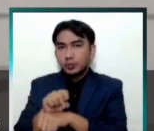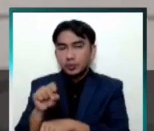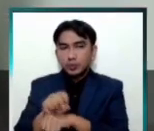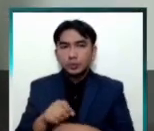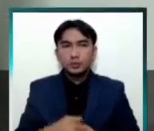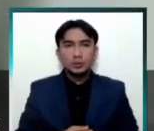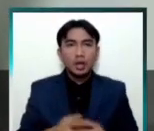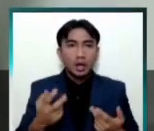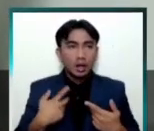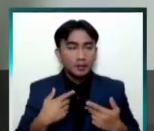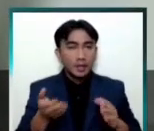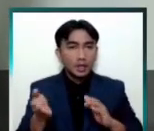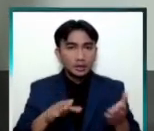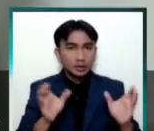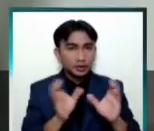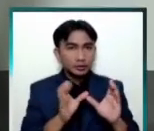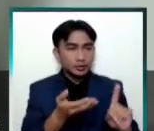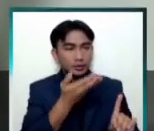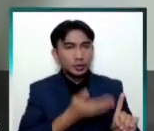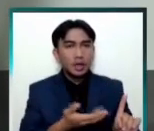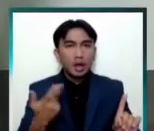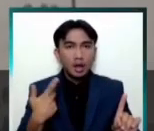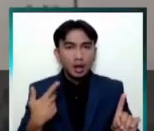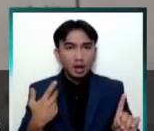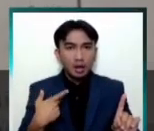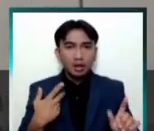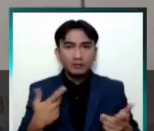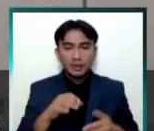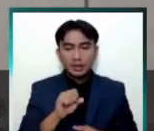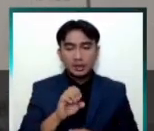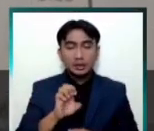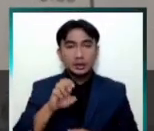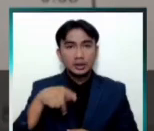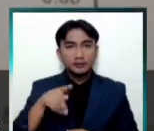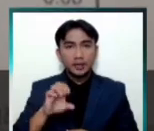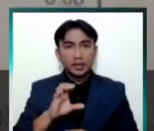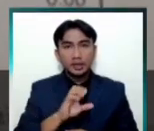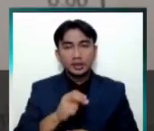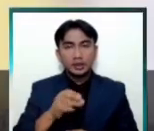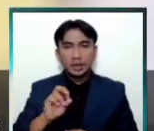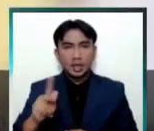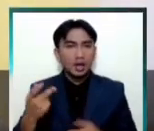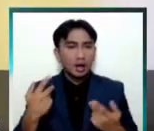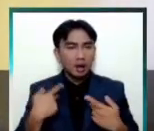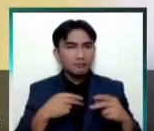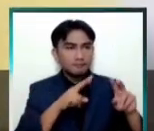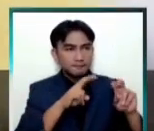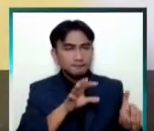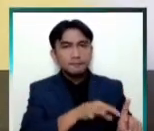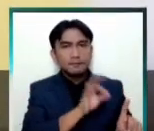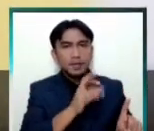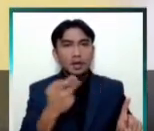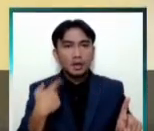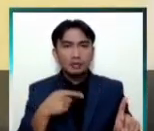ni Jericho, lumalabas na nagkaroon siya ng septic shock. Sa naunang medical certificate bago siya namatay, nagkaroon din ng bata